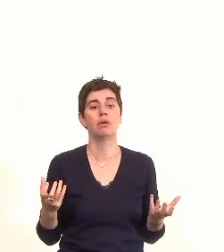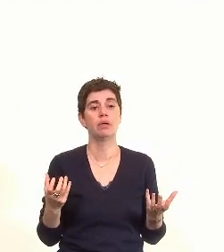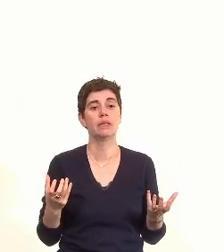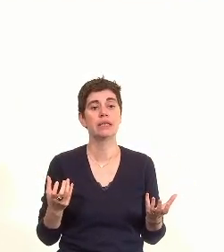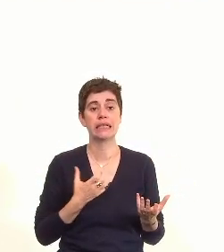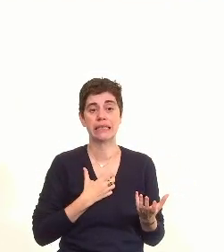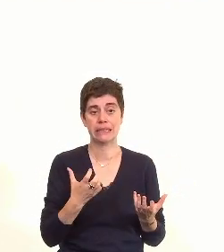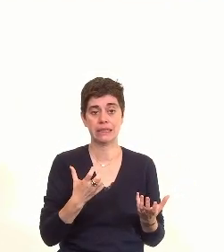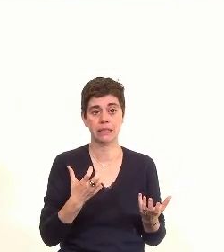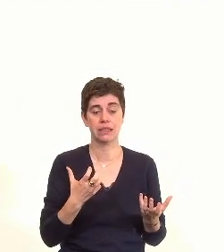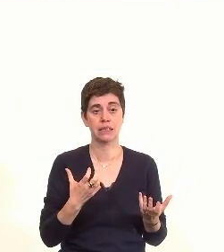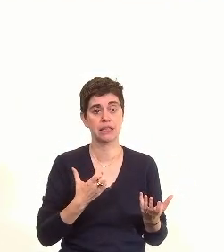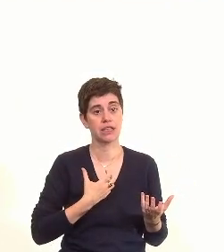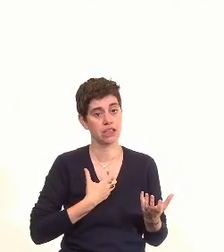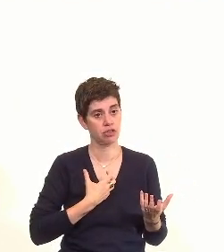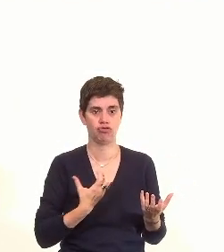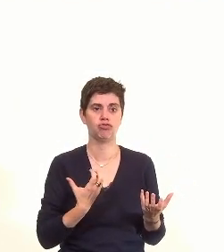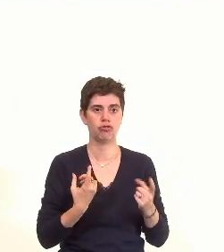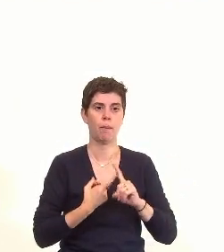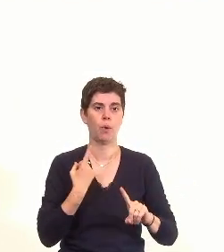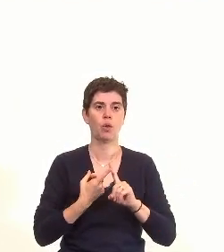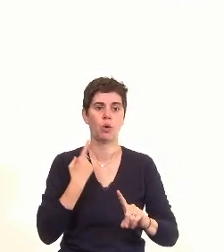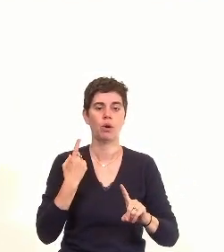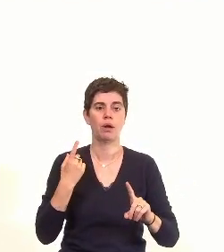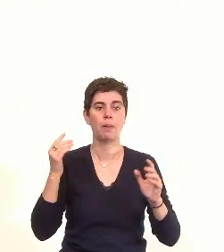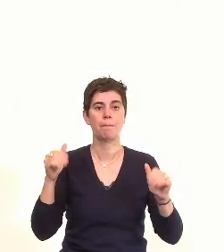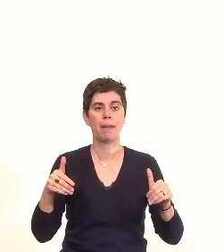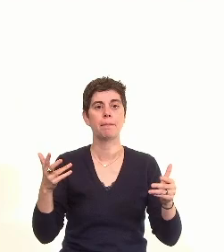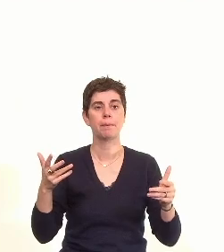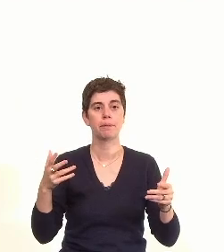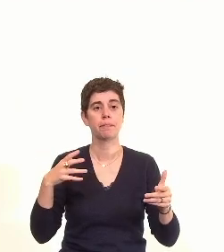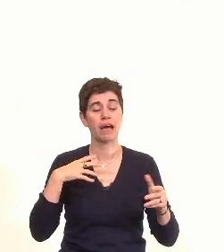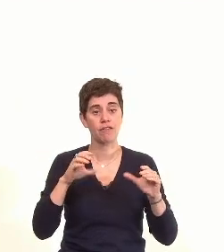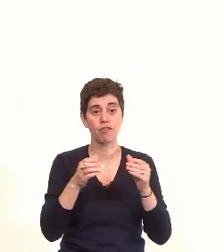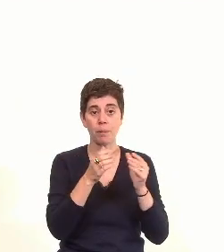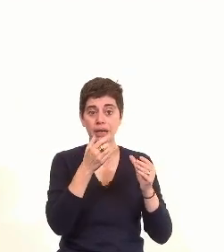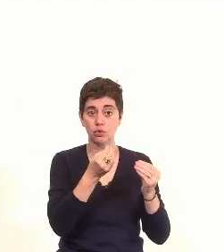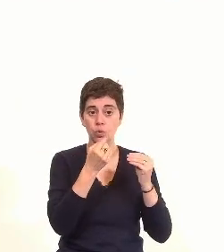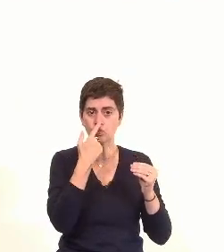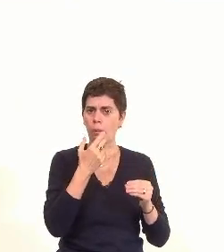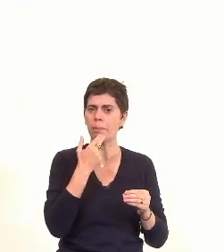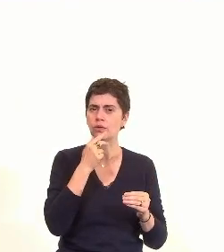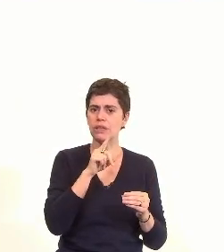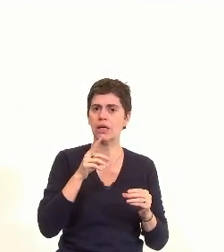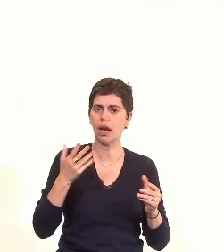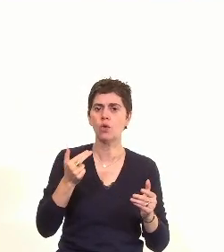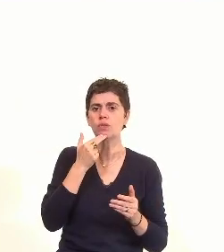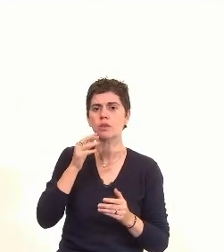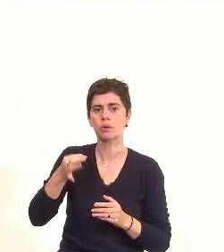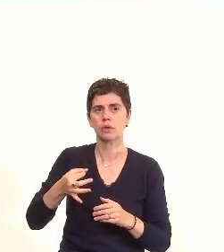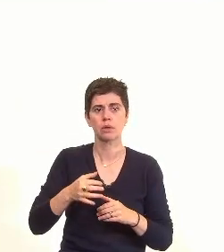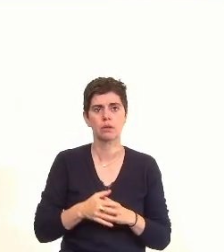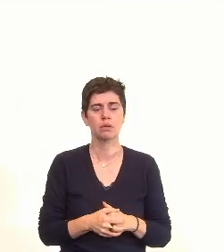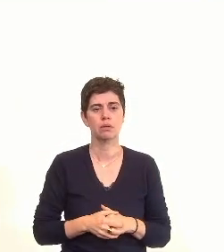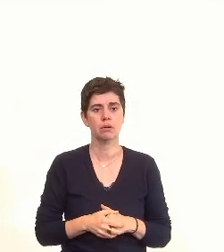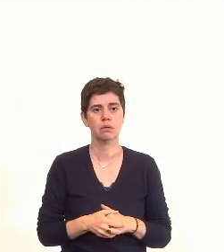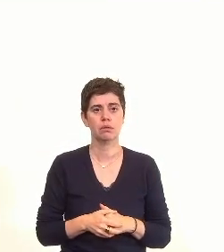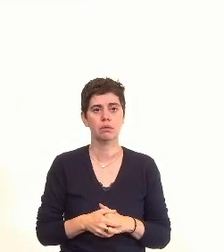riches, très importantes, même si parfois les formations ne servent pas, mais là elles ont bien servi. Et donc